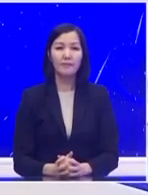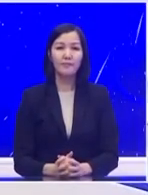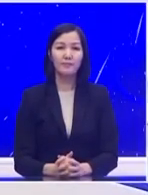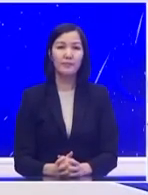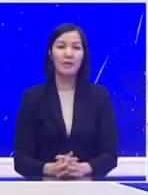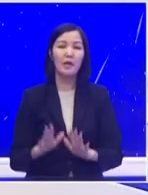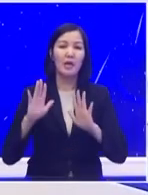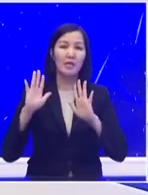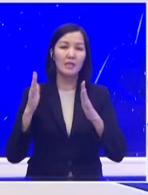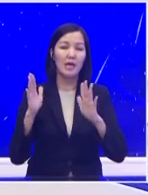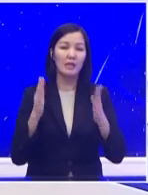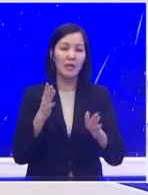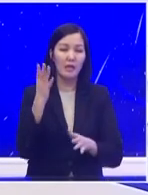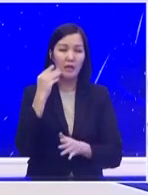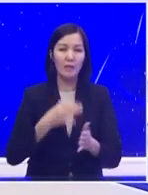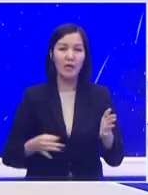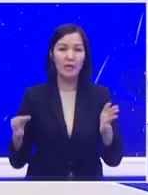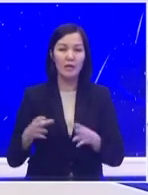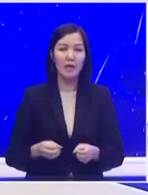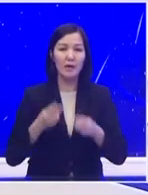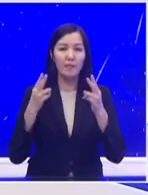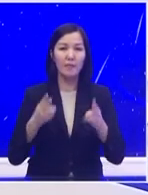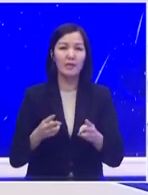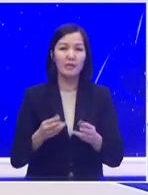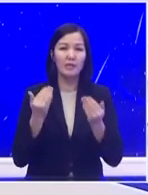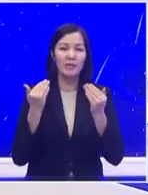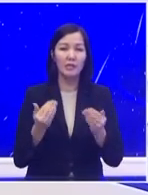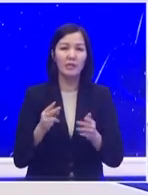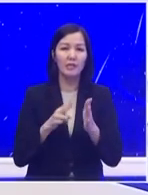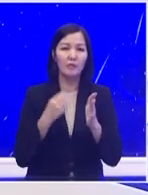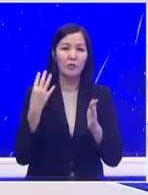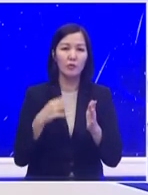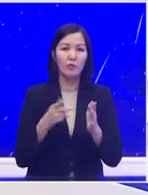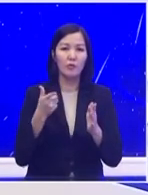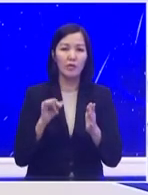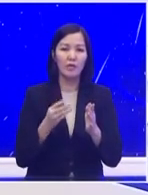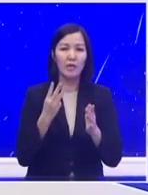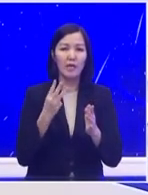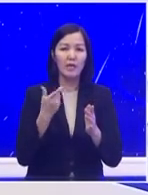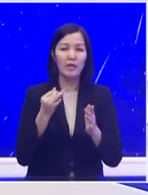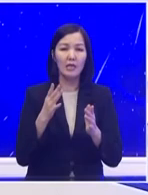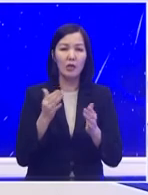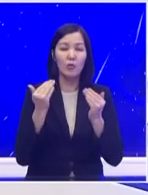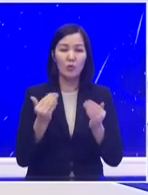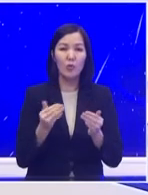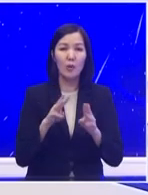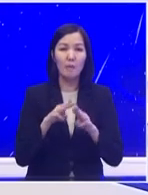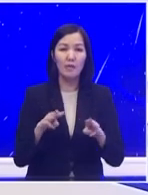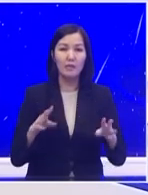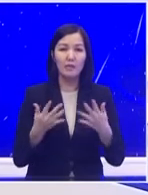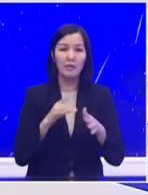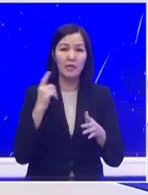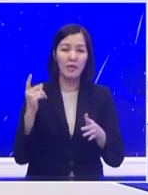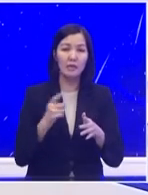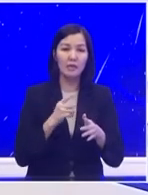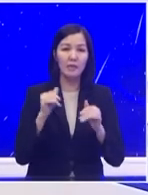Сады Алматинской области под угрозой. Бактериальный ожог поразил уже 743 гектара. Однако выход есть. Министерством